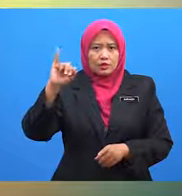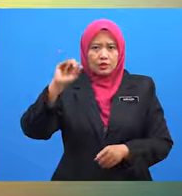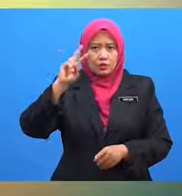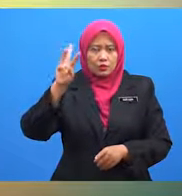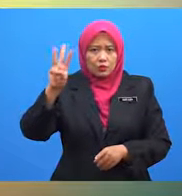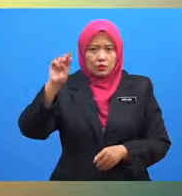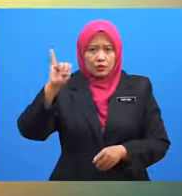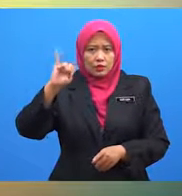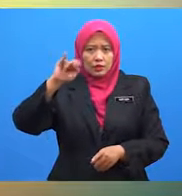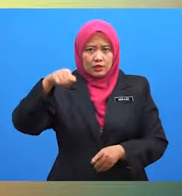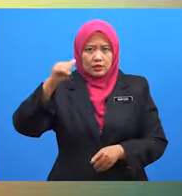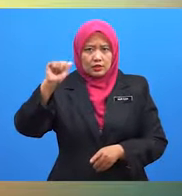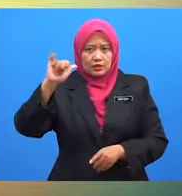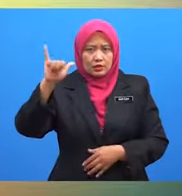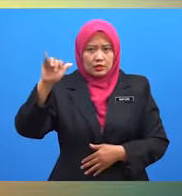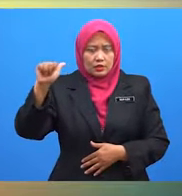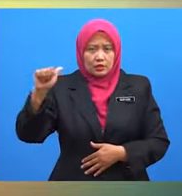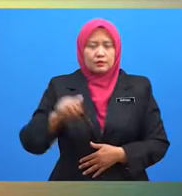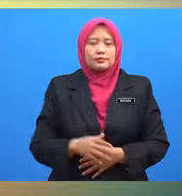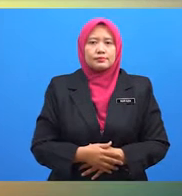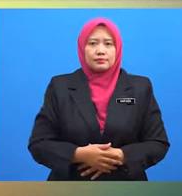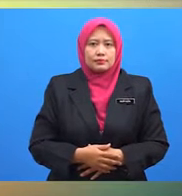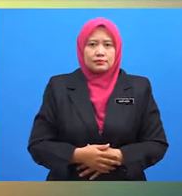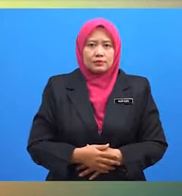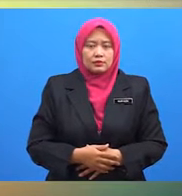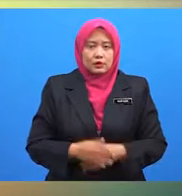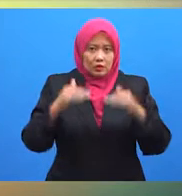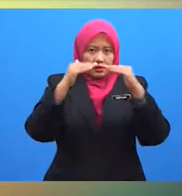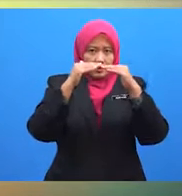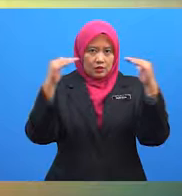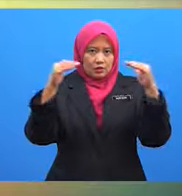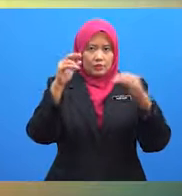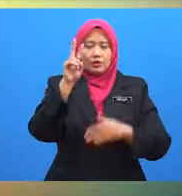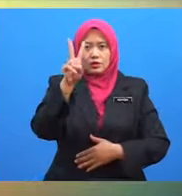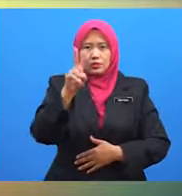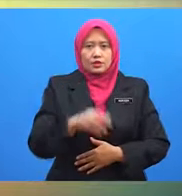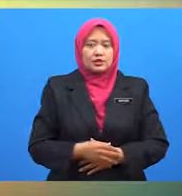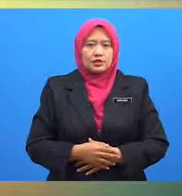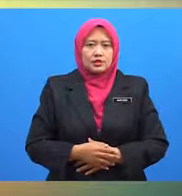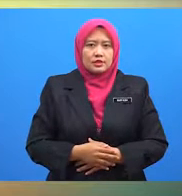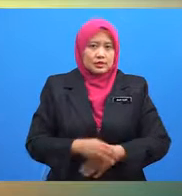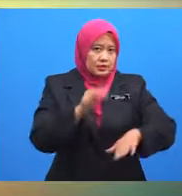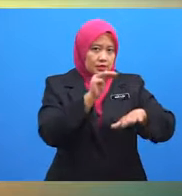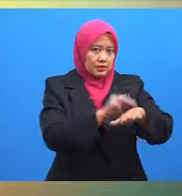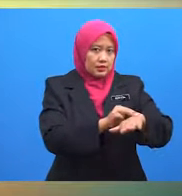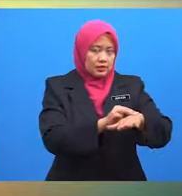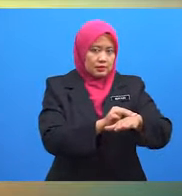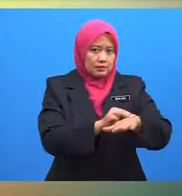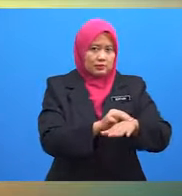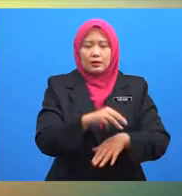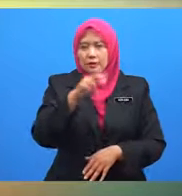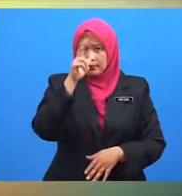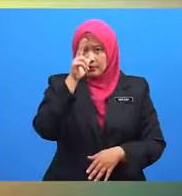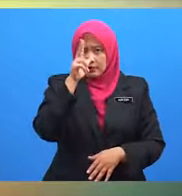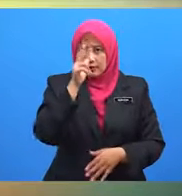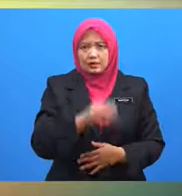huruf Hindu, Pallava. Tahap kedua, zaman Melaka iaitu zaman keagungan